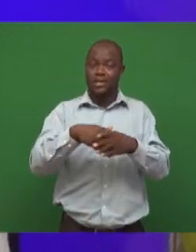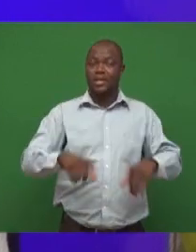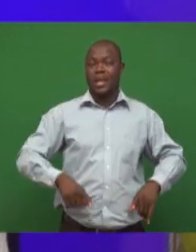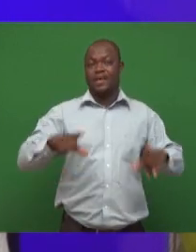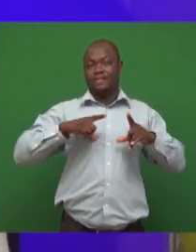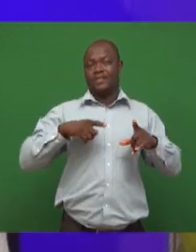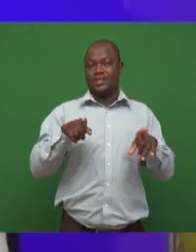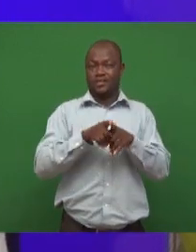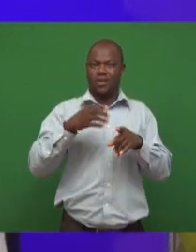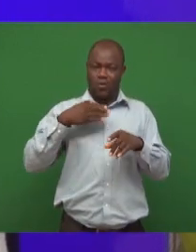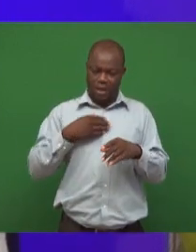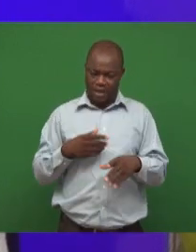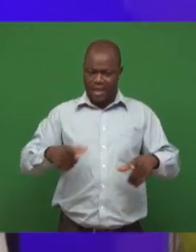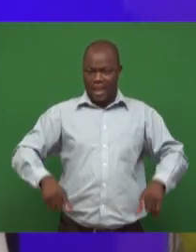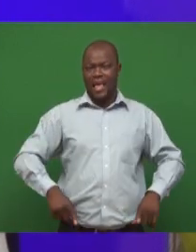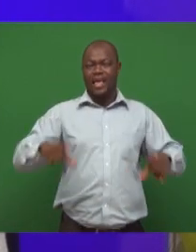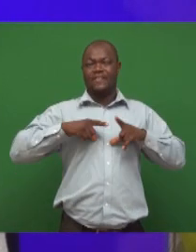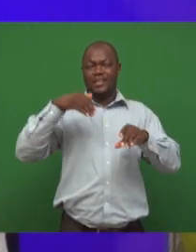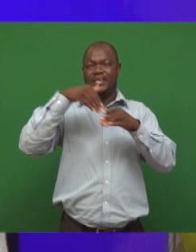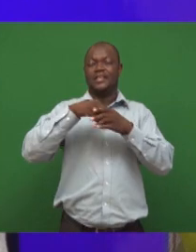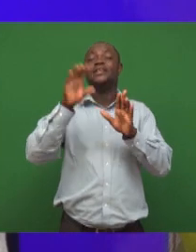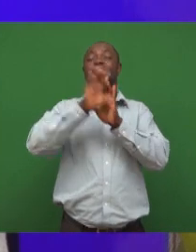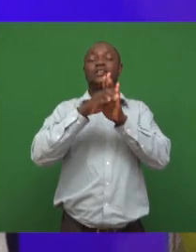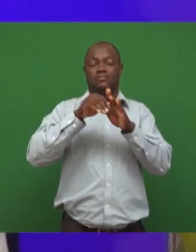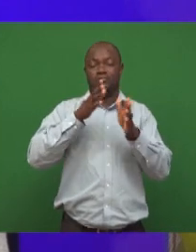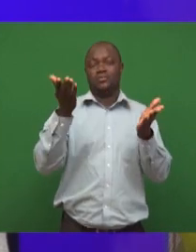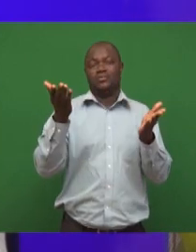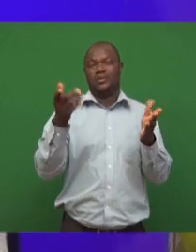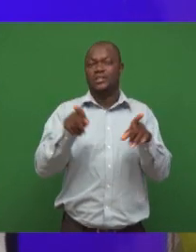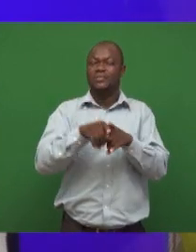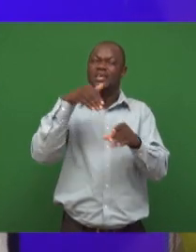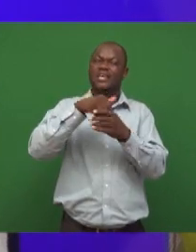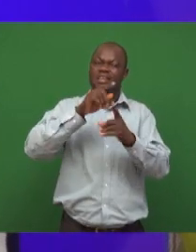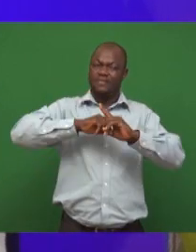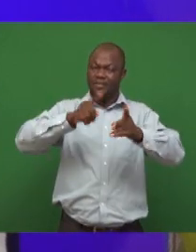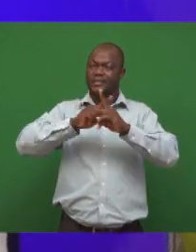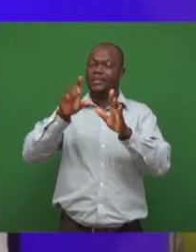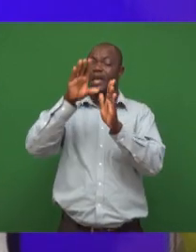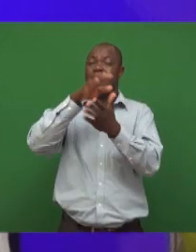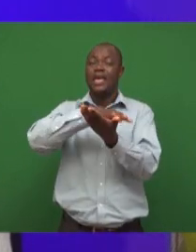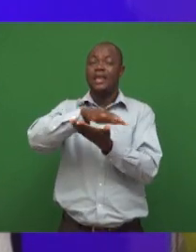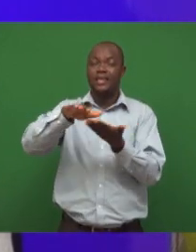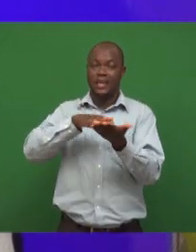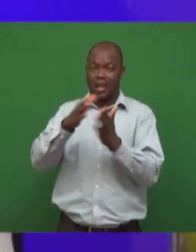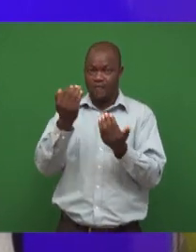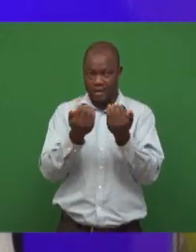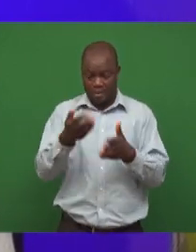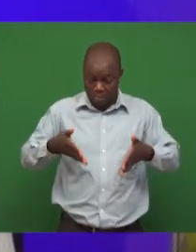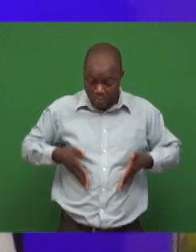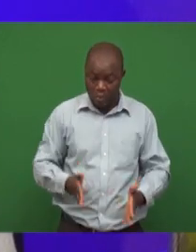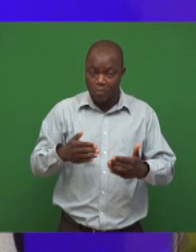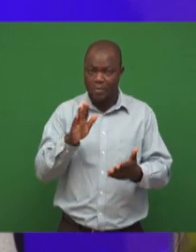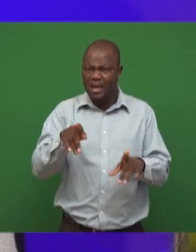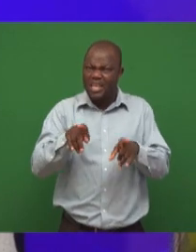kusvika pachinhano chekuti waakurarama. Uye tikatarisa nzvimbo nenzvimbo mwana anozvarwa. Zvino kana asina